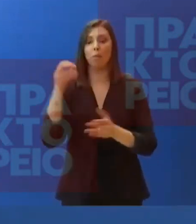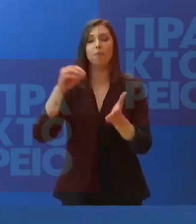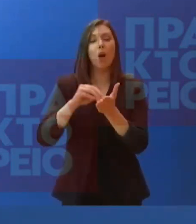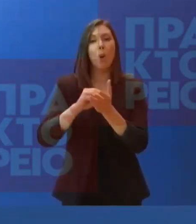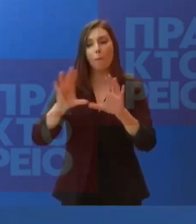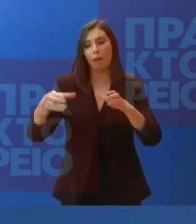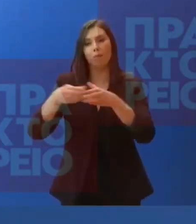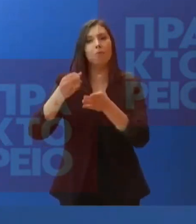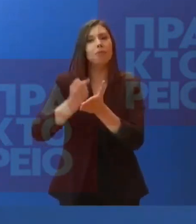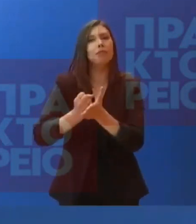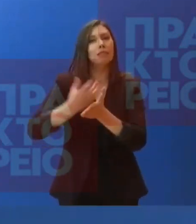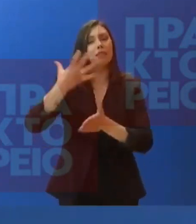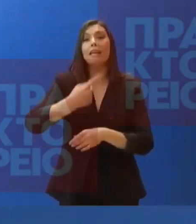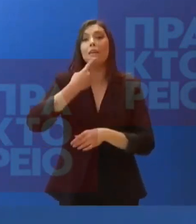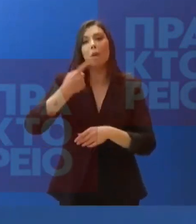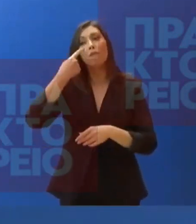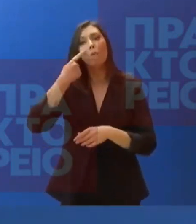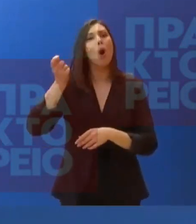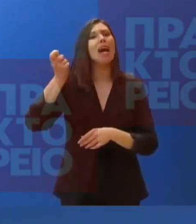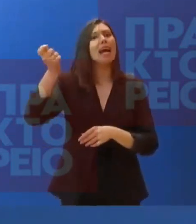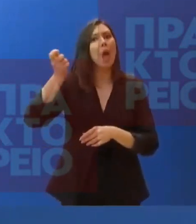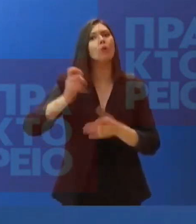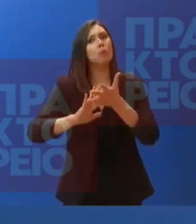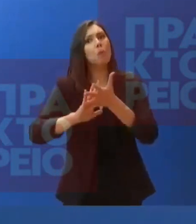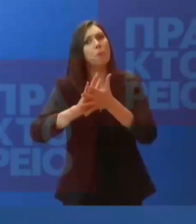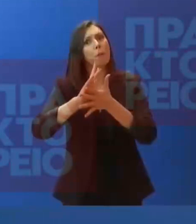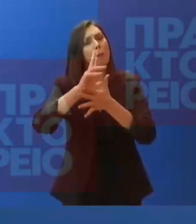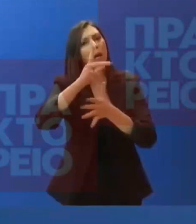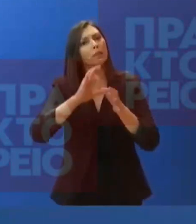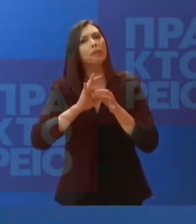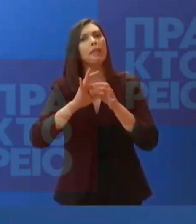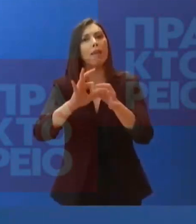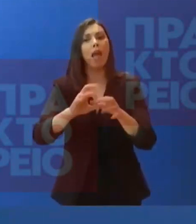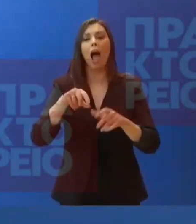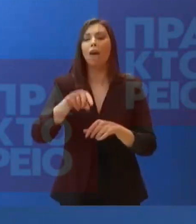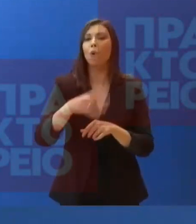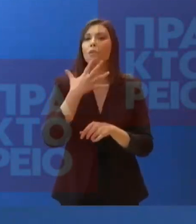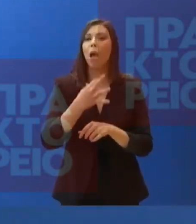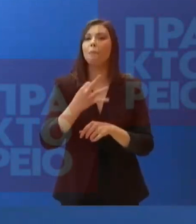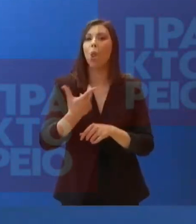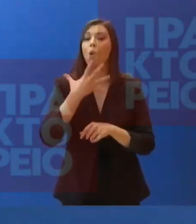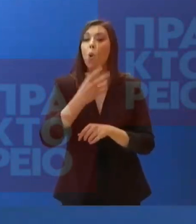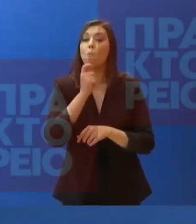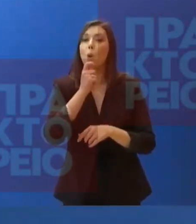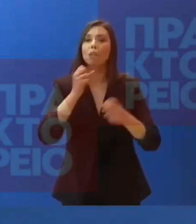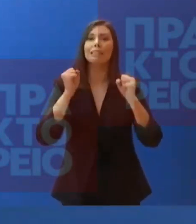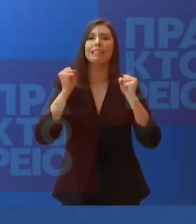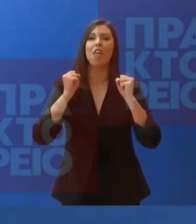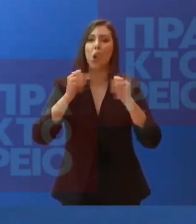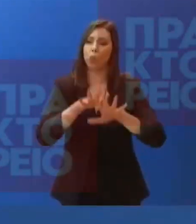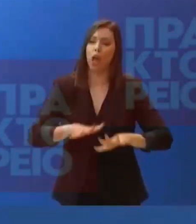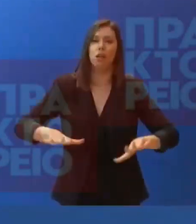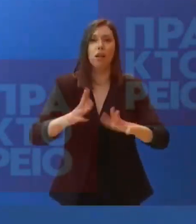της γενικής κυβέρνησης συνεχίζει να βελτιώνεται, υποστηριζόμενη από το σταθερό πολιτικό πλαίσιο που υπάρχει στη χώρα, από τη διαρκή αύξηση του